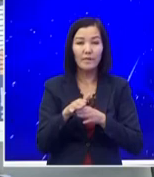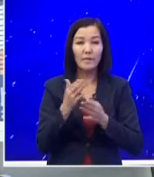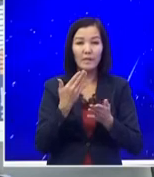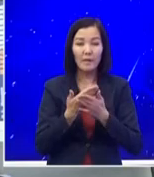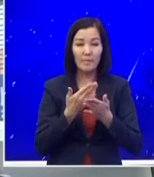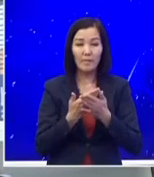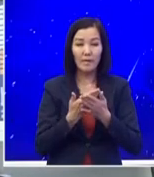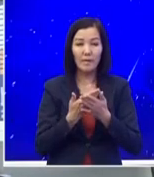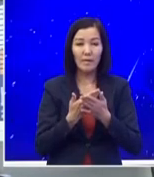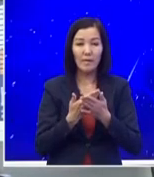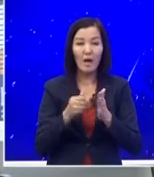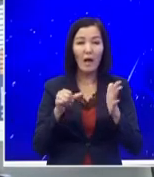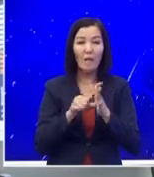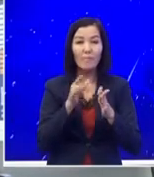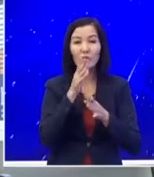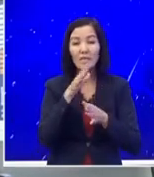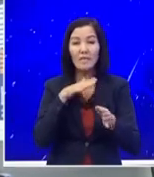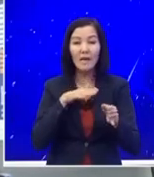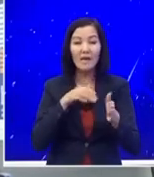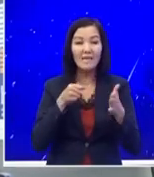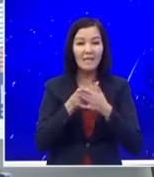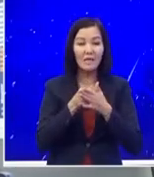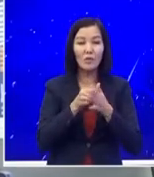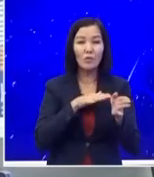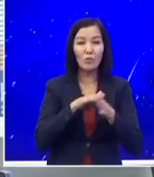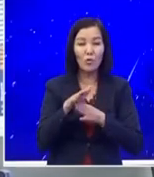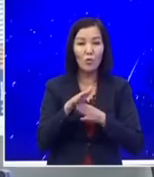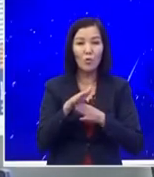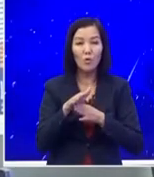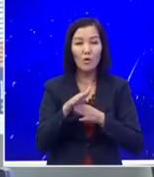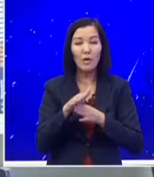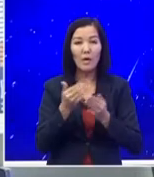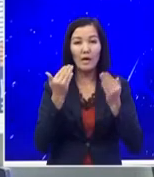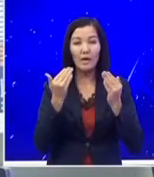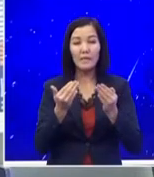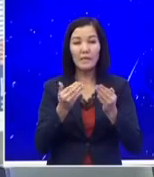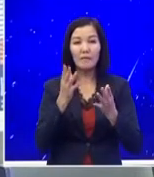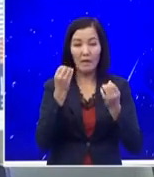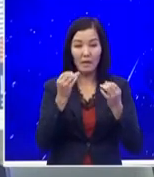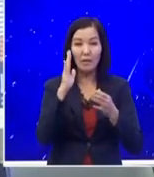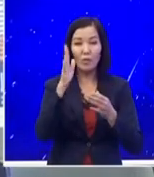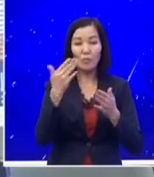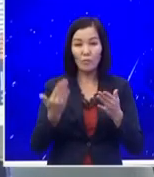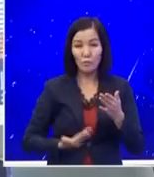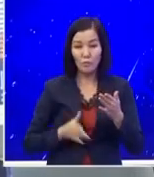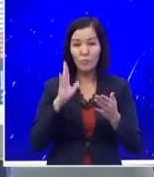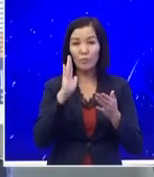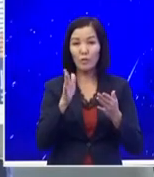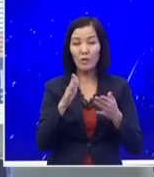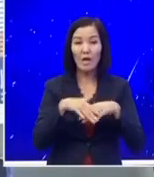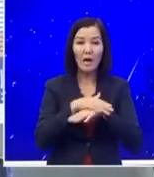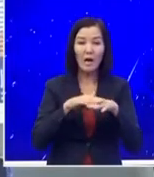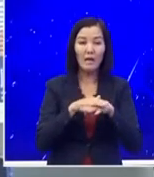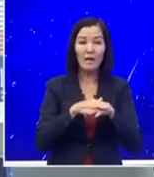бұры өліп жалып келеді. Алла берген ғұмырды маңдаймыз азығын тағдырды сүрерміз. Бірақ мына халыққа не